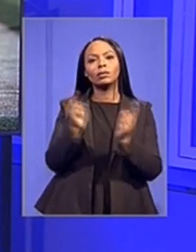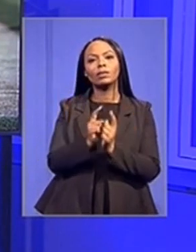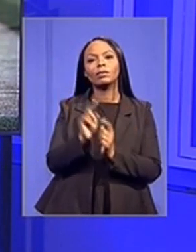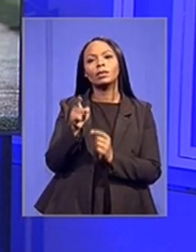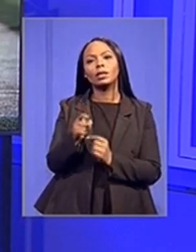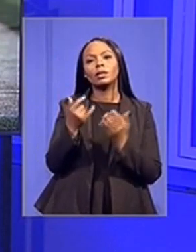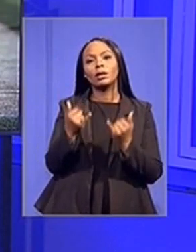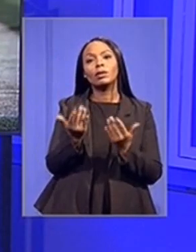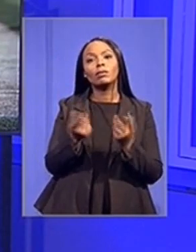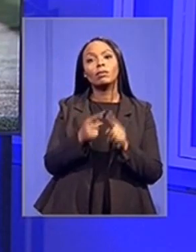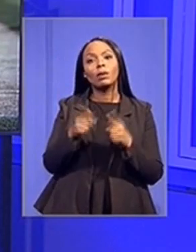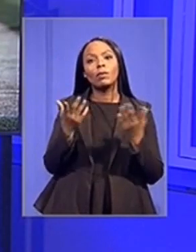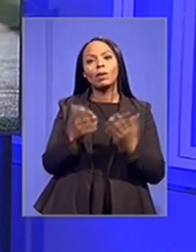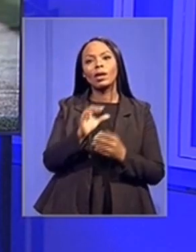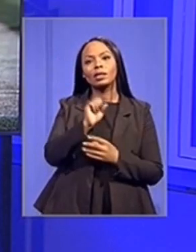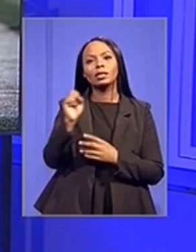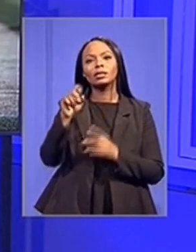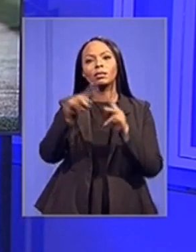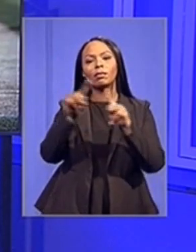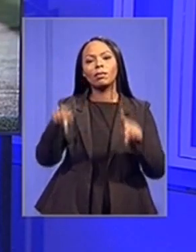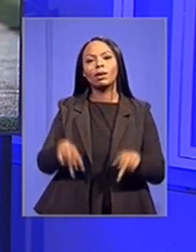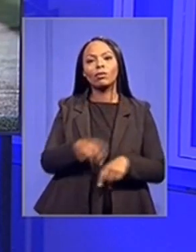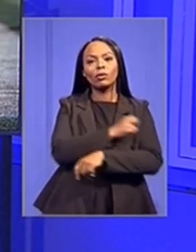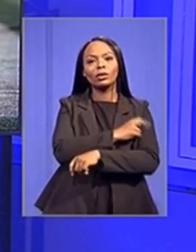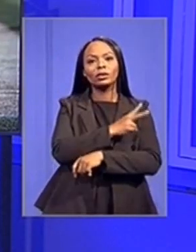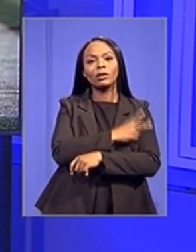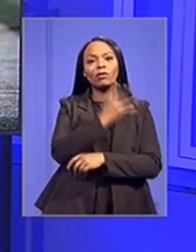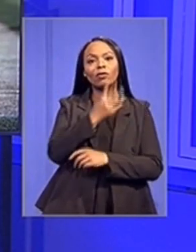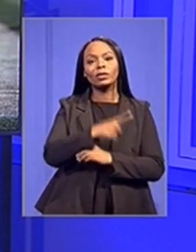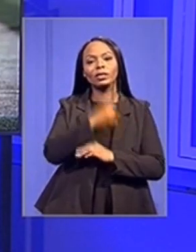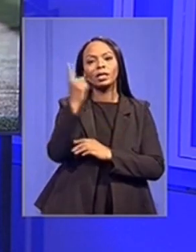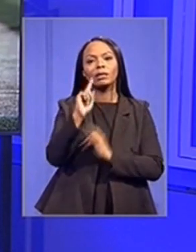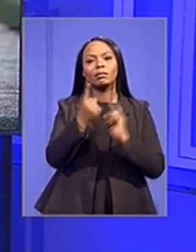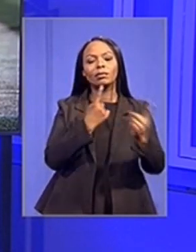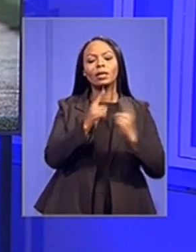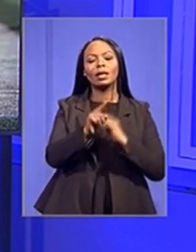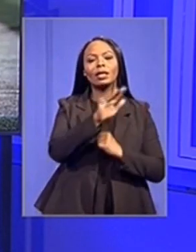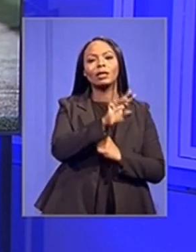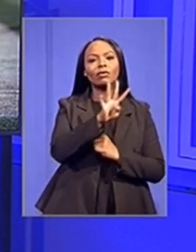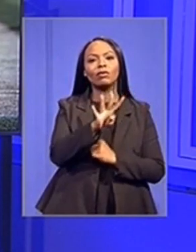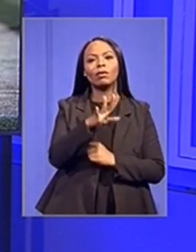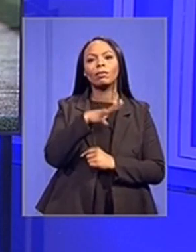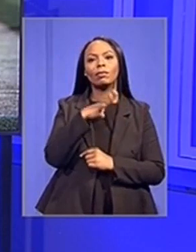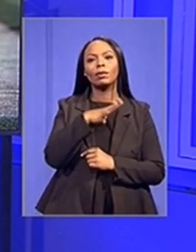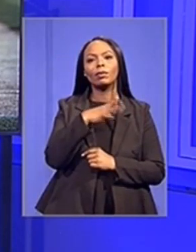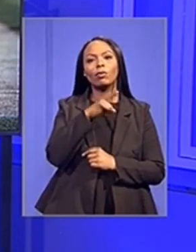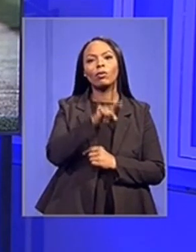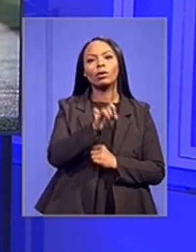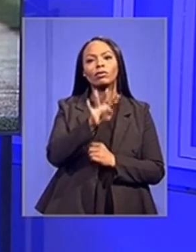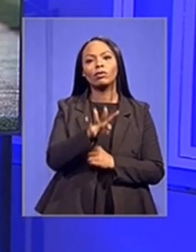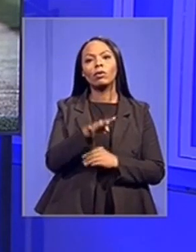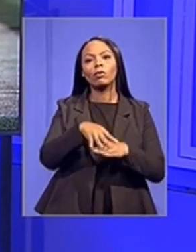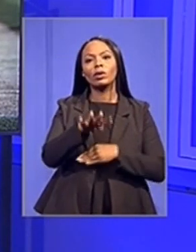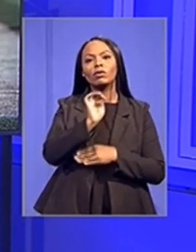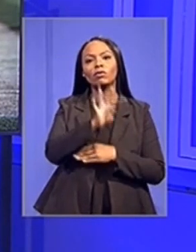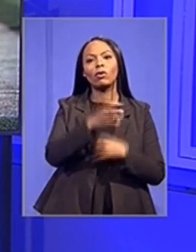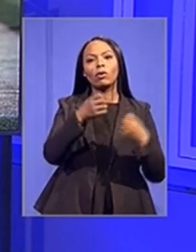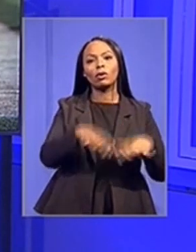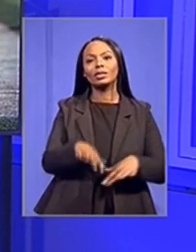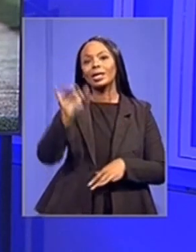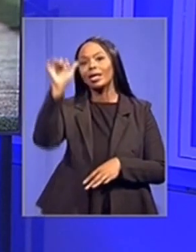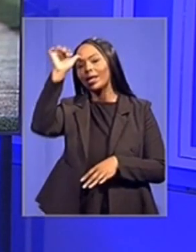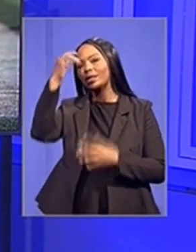Park. Di-Proteas di phethetse letsatsi la bone bana le dirane tse 44 ba lahletswe ke diwikhete tse 4. India